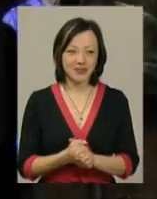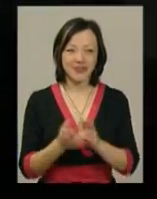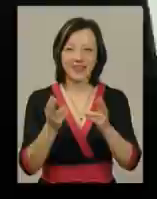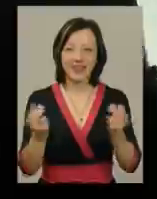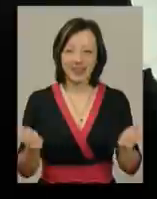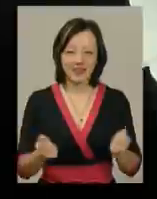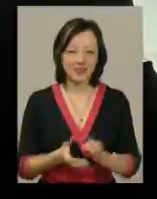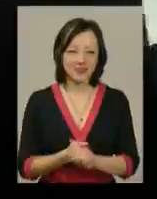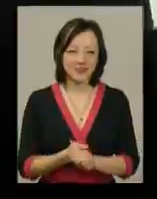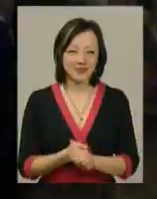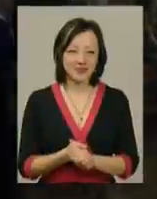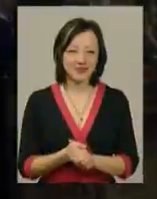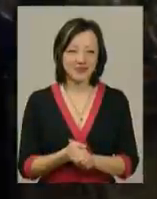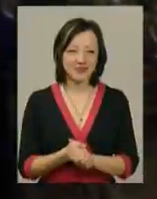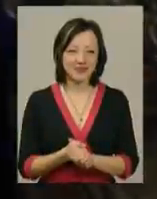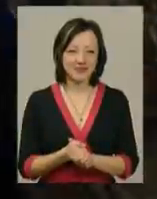Ваші оплески.